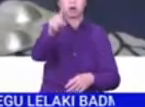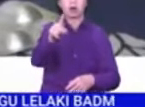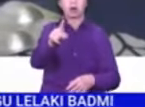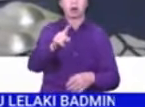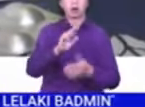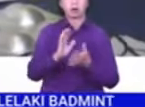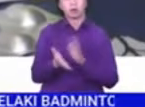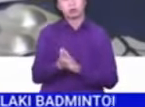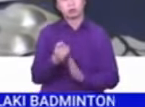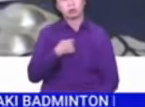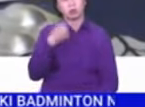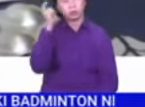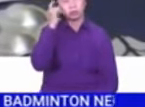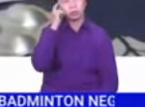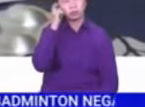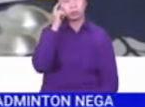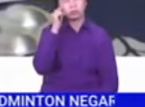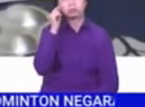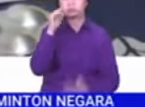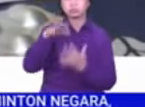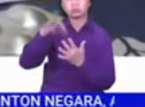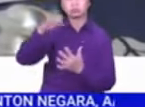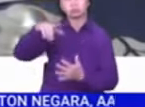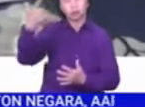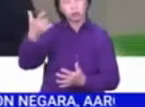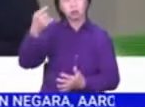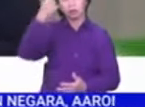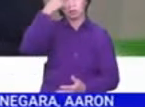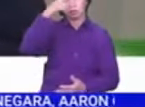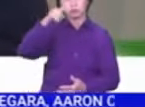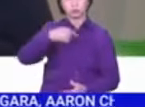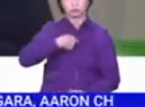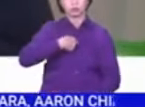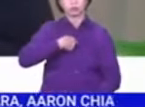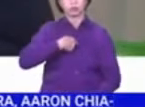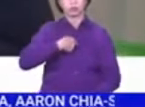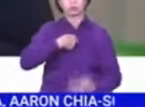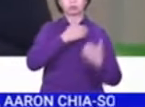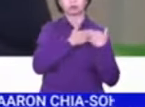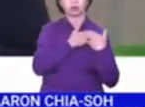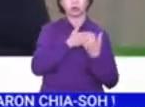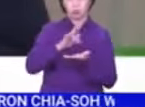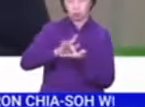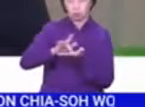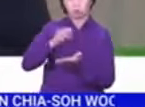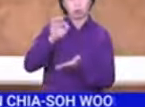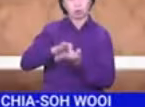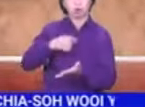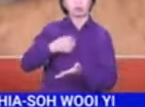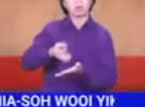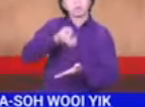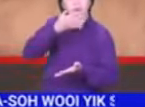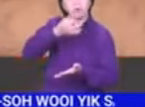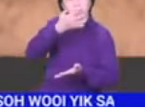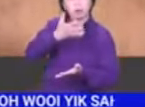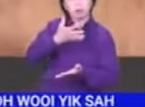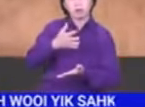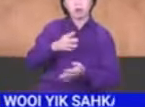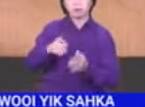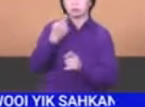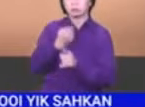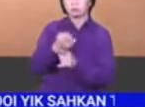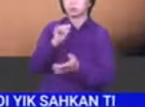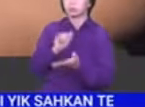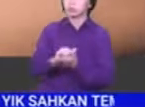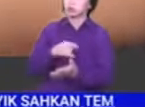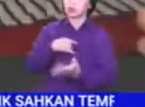jadinya saya kini cari alternatif lain untuk saya tampung ngubaini Legend sub kebetulan pula